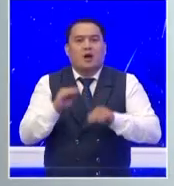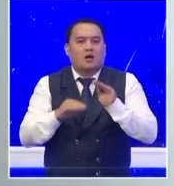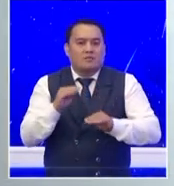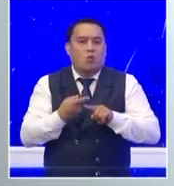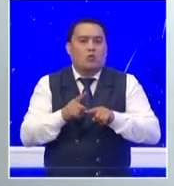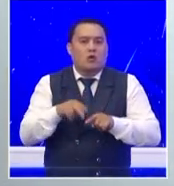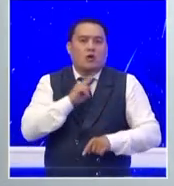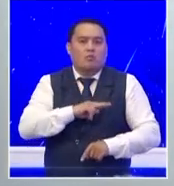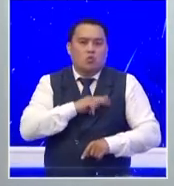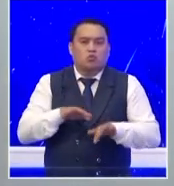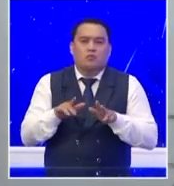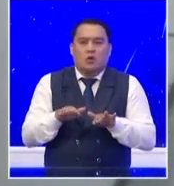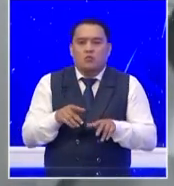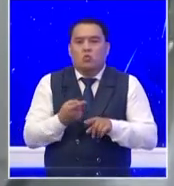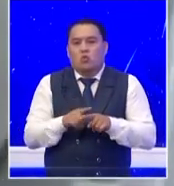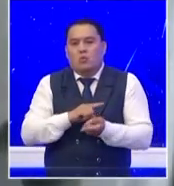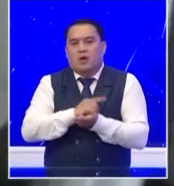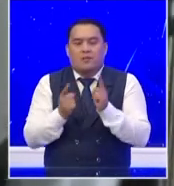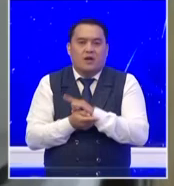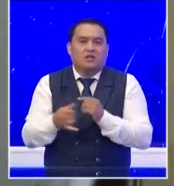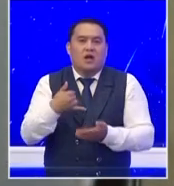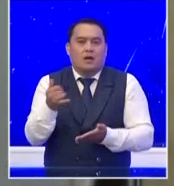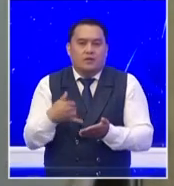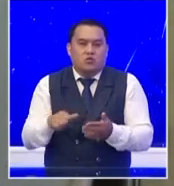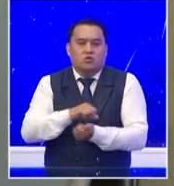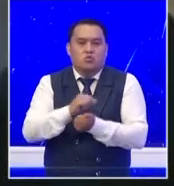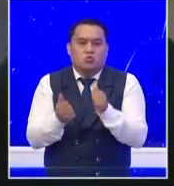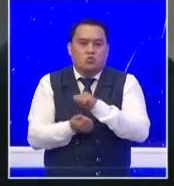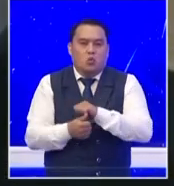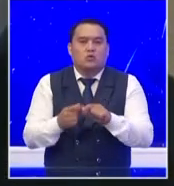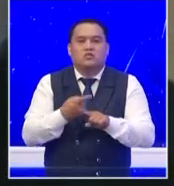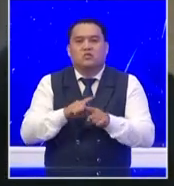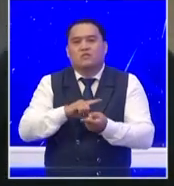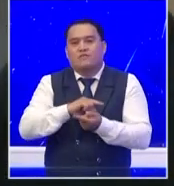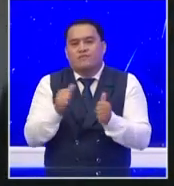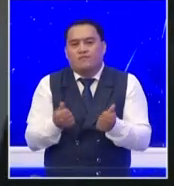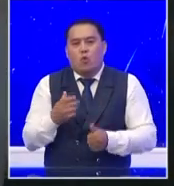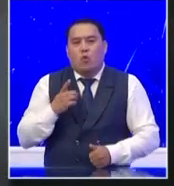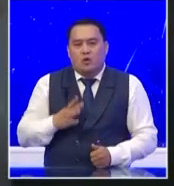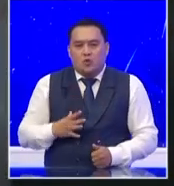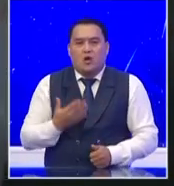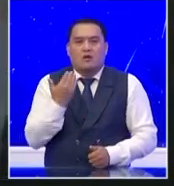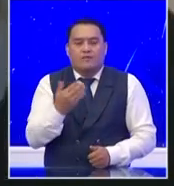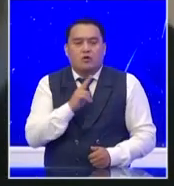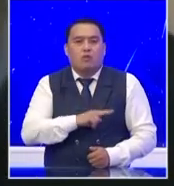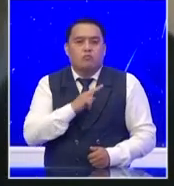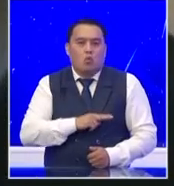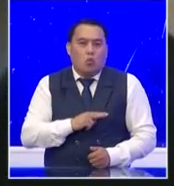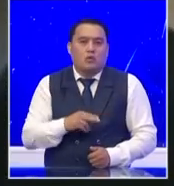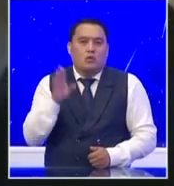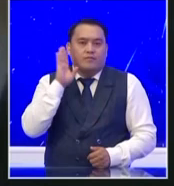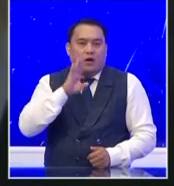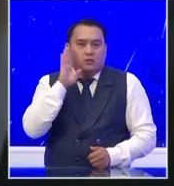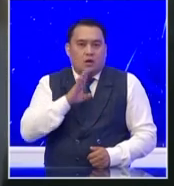сменил привычную компьютерную мышку на карандаши, схемы и сложные формулы. Немного терпения и конструкция, работающая от полулитра